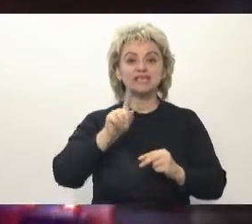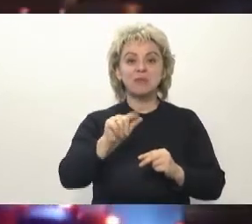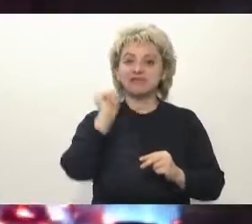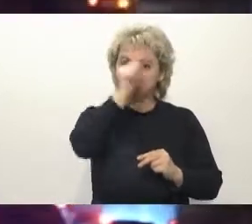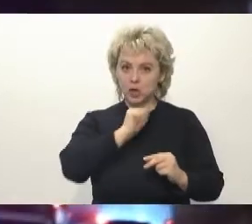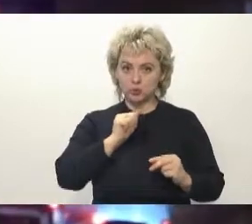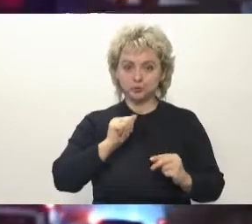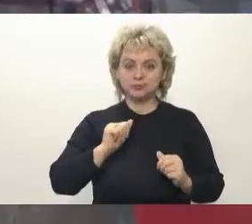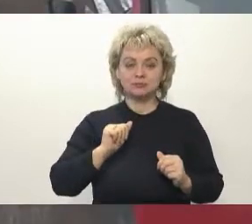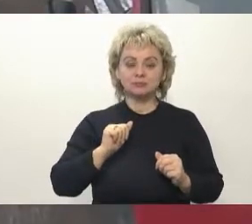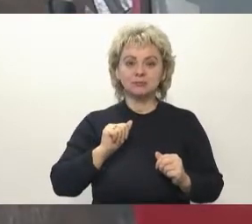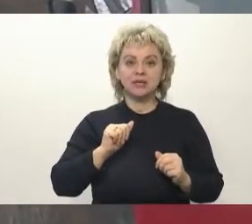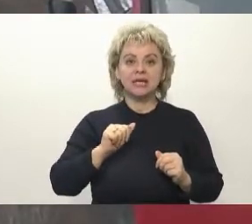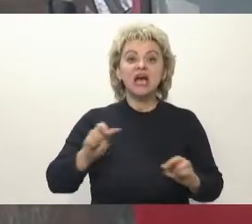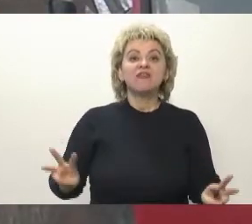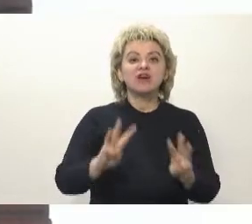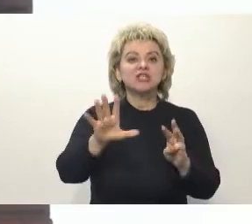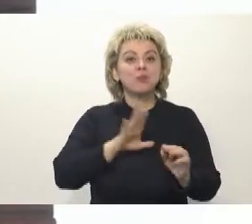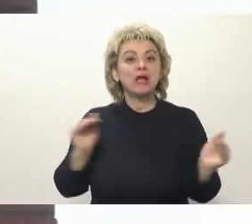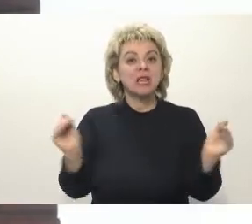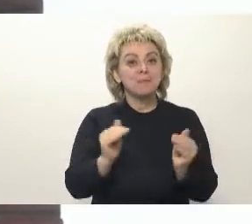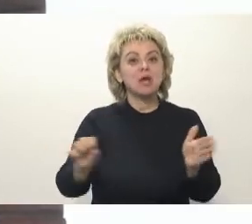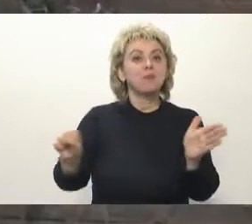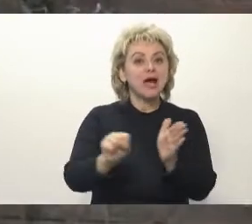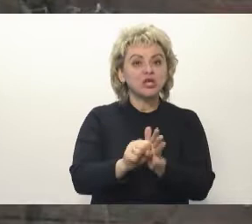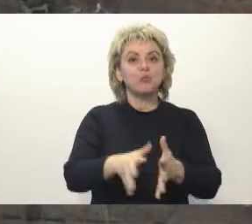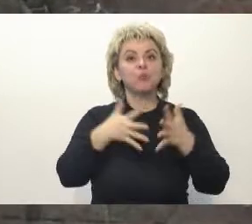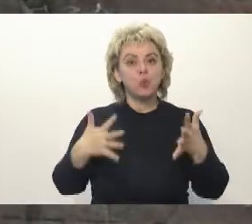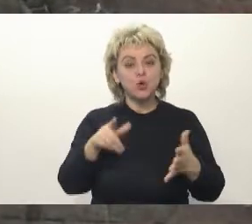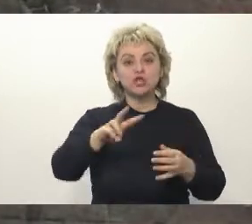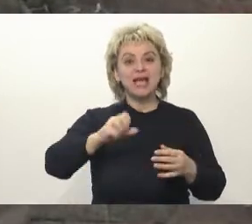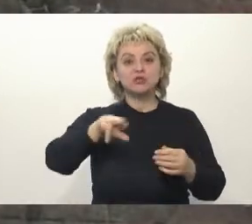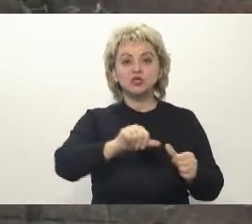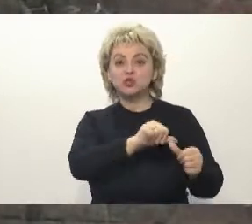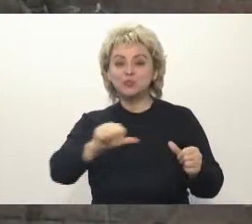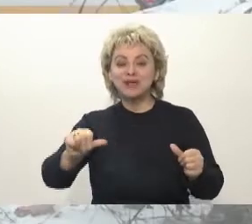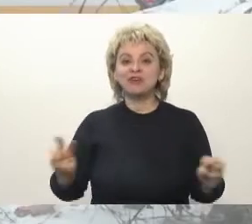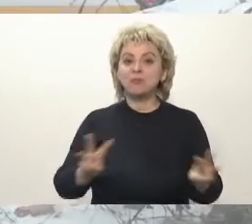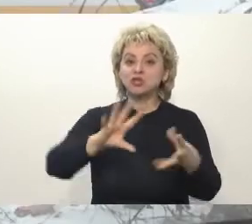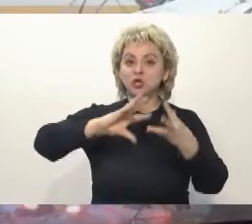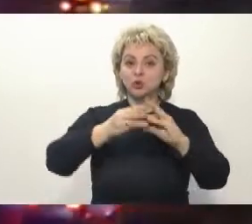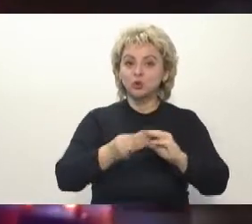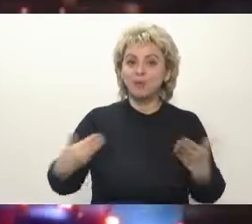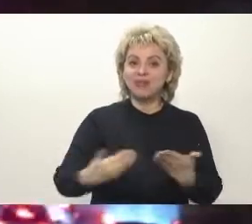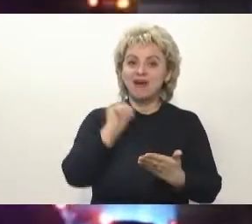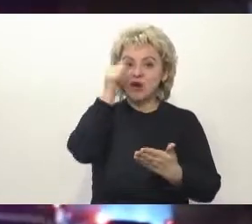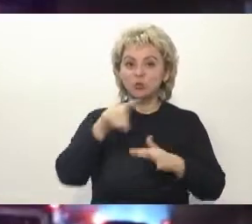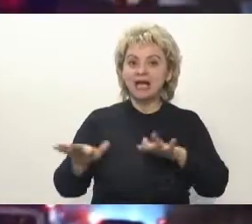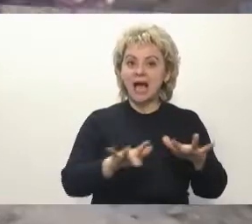году. Возгораний было меньше, но погибших больше. В МЧС подвели пожарные итоги новогодних